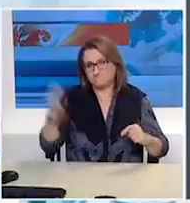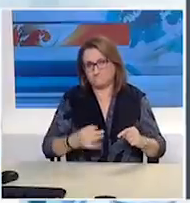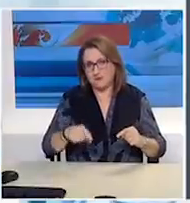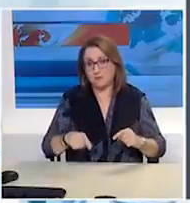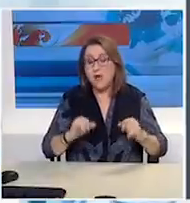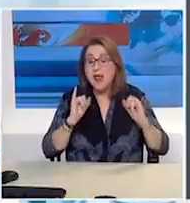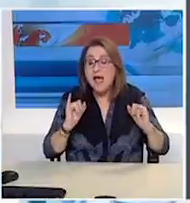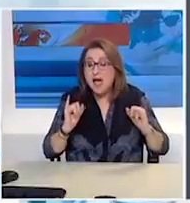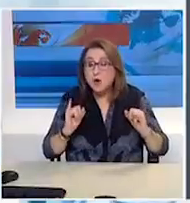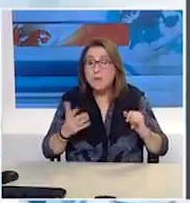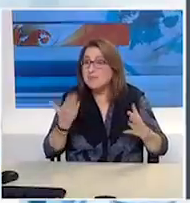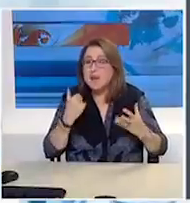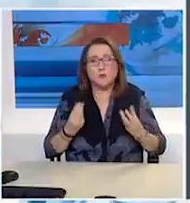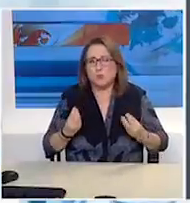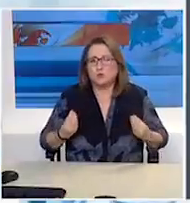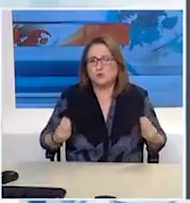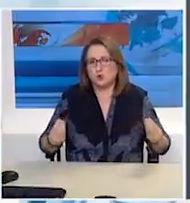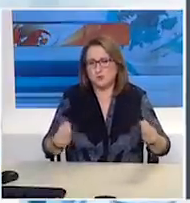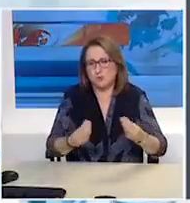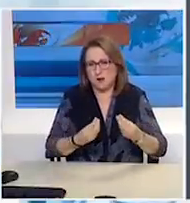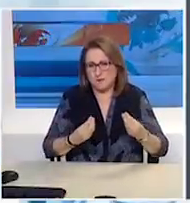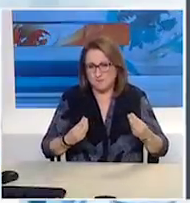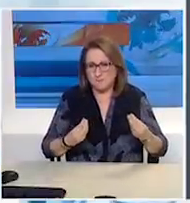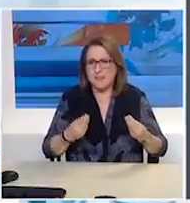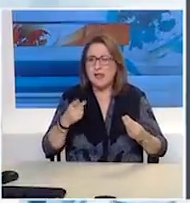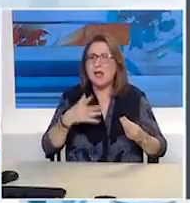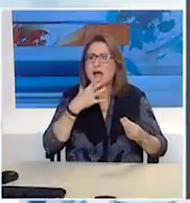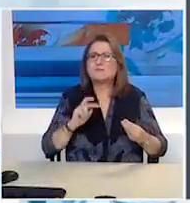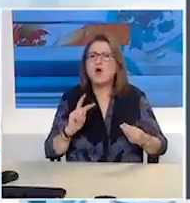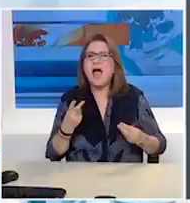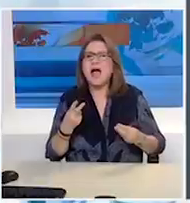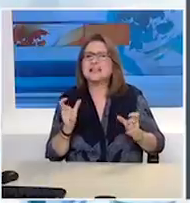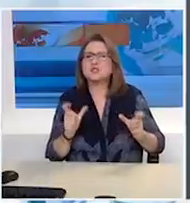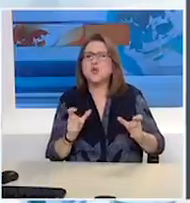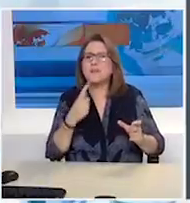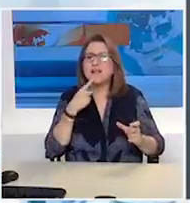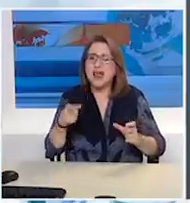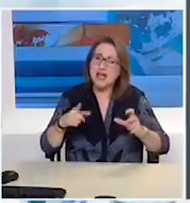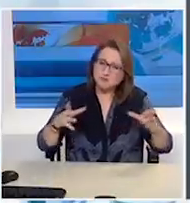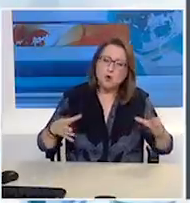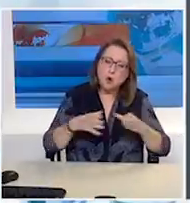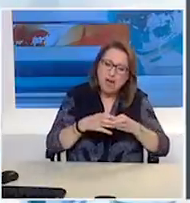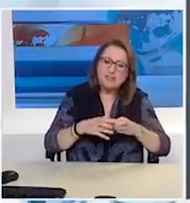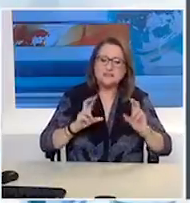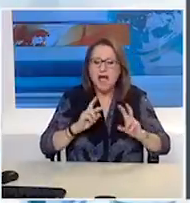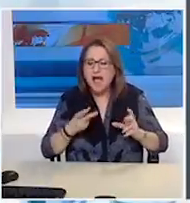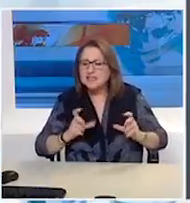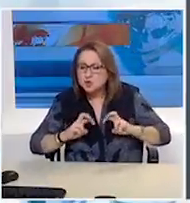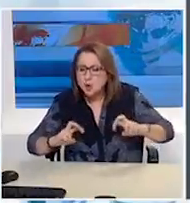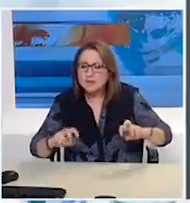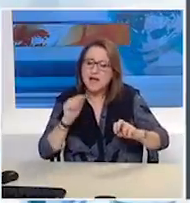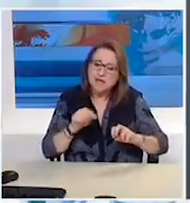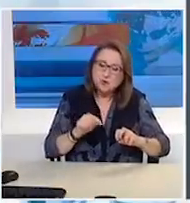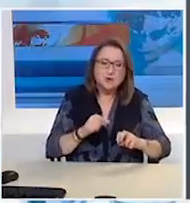κάτι αλλάξει. Δεν συστήνεται η χρήση αντισωμάτων για διάγνωση. Στην οξία φάση της νόσου δίνουν ψευδώς αρνητικά